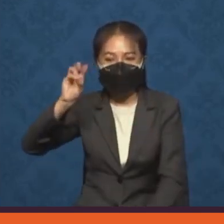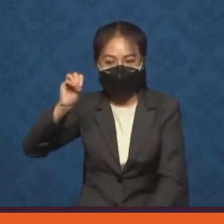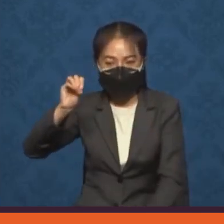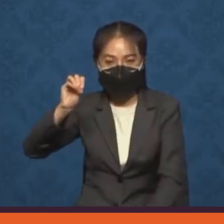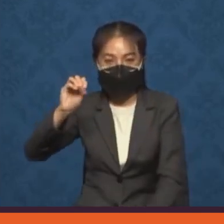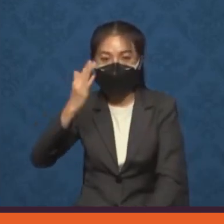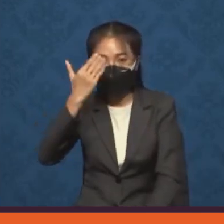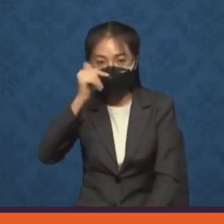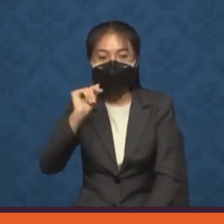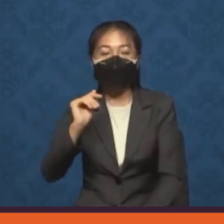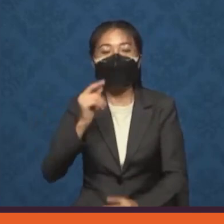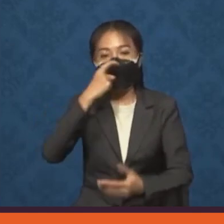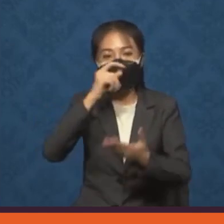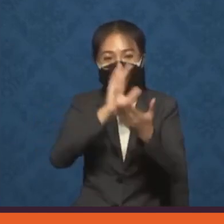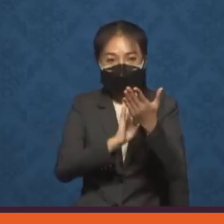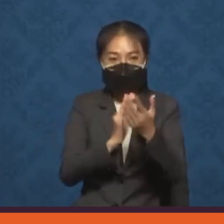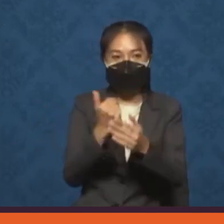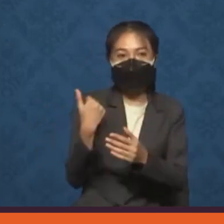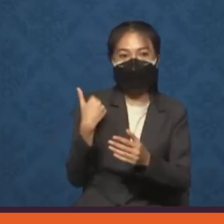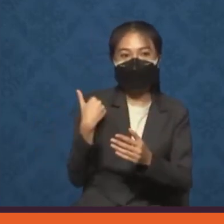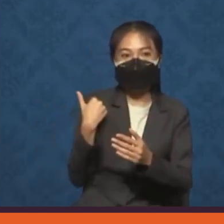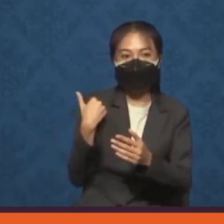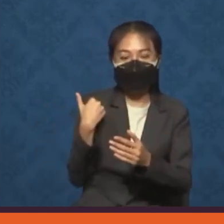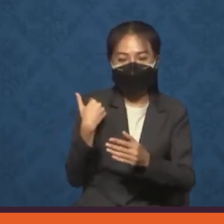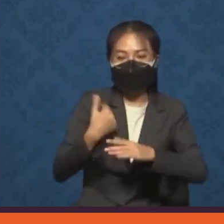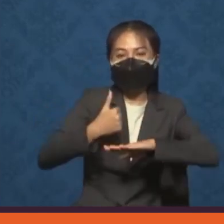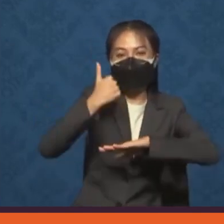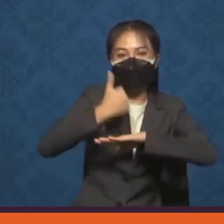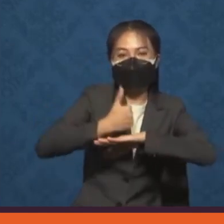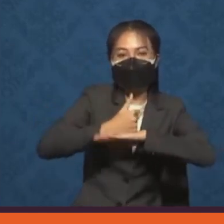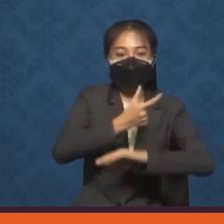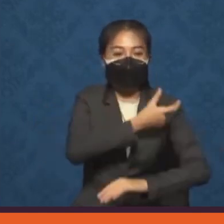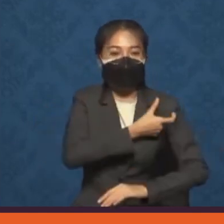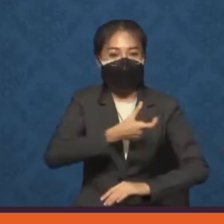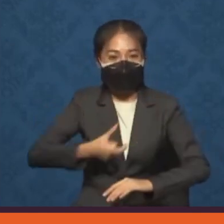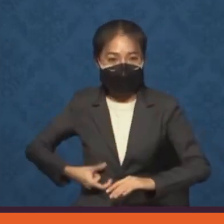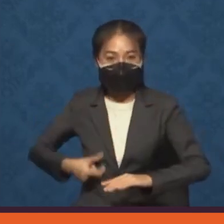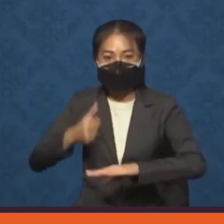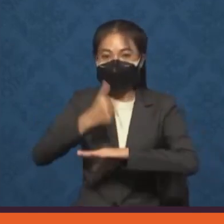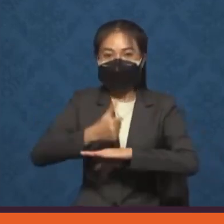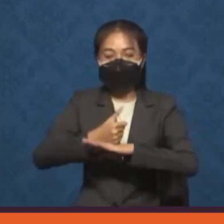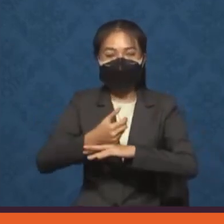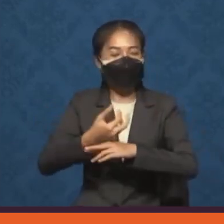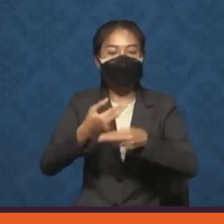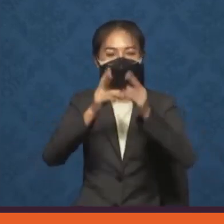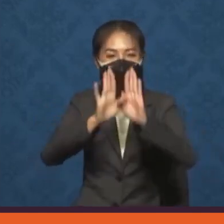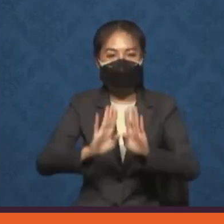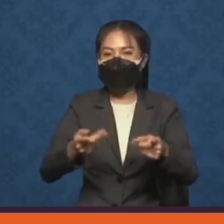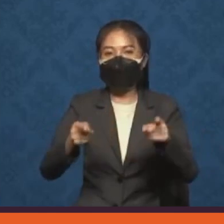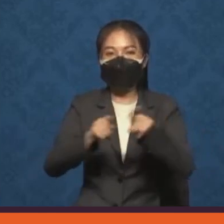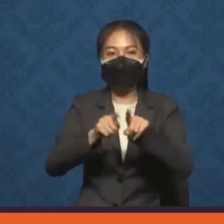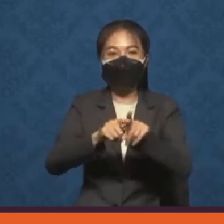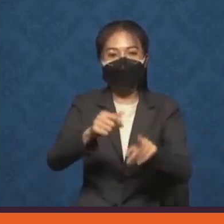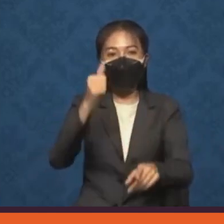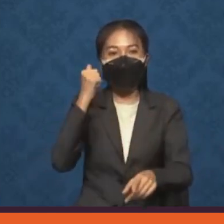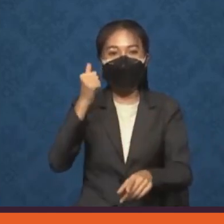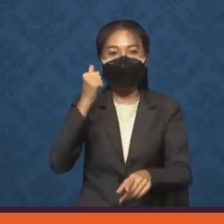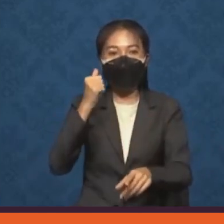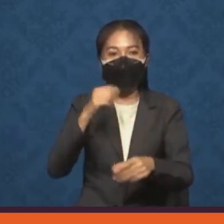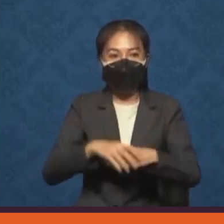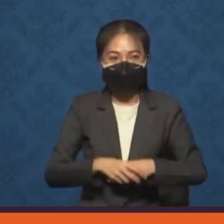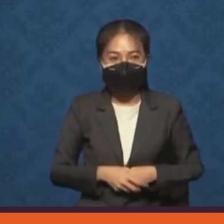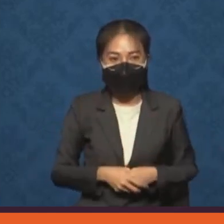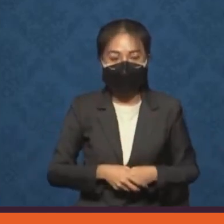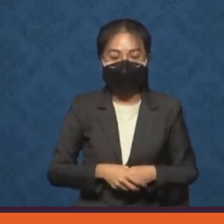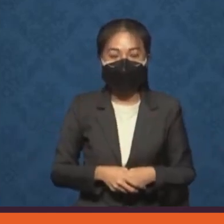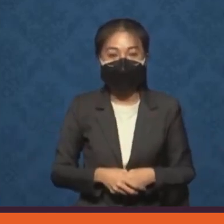เป็นระบอบประชาธิปไตยอันมีพระมหากษัตริย์ทรงเป็นประมุขแบบเดิมทั้งหมดประการถัดไปครับ